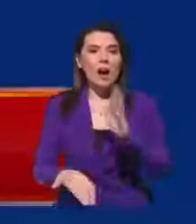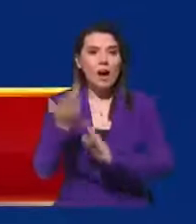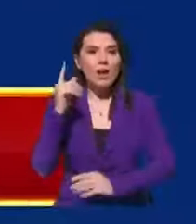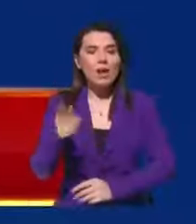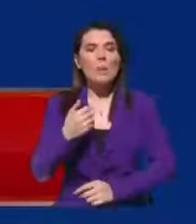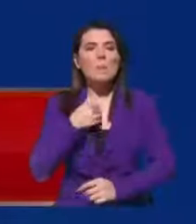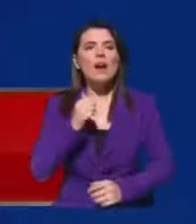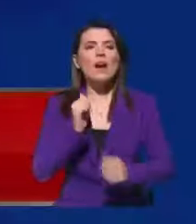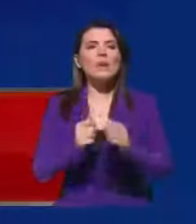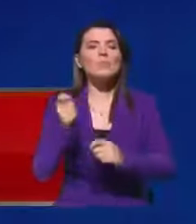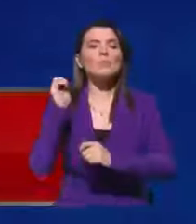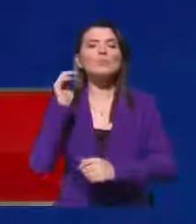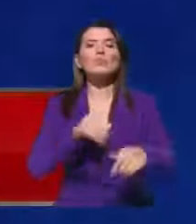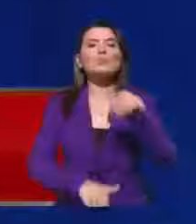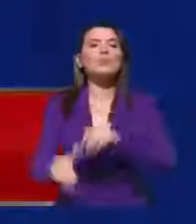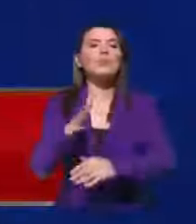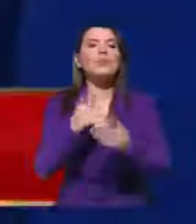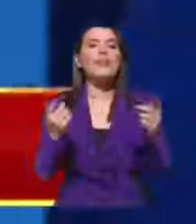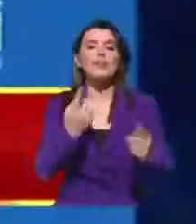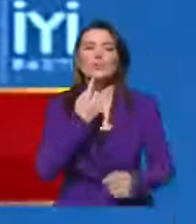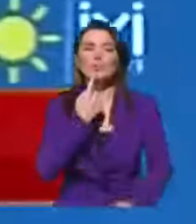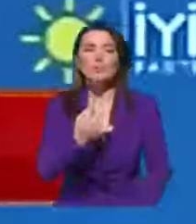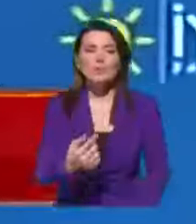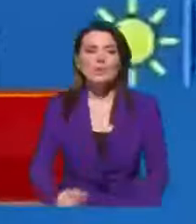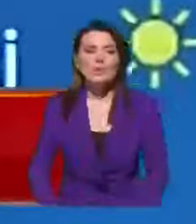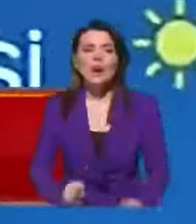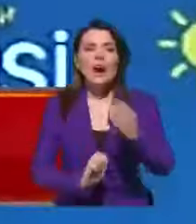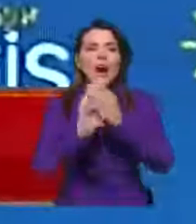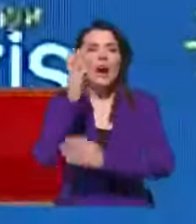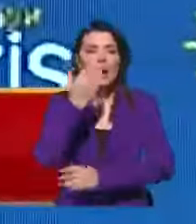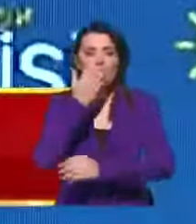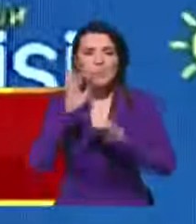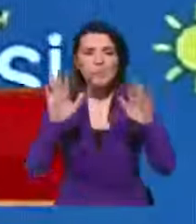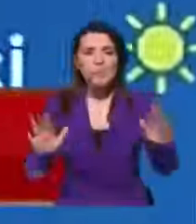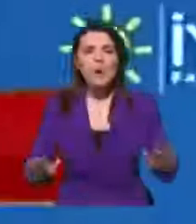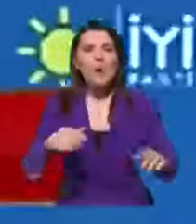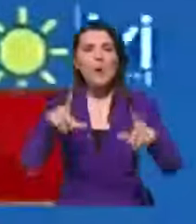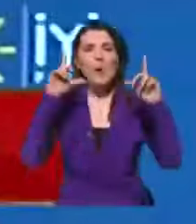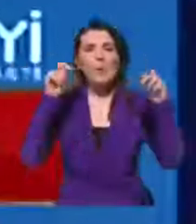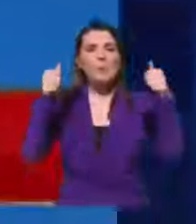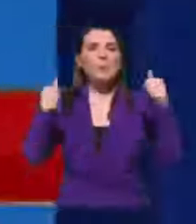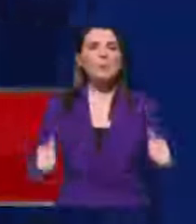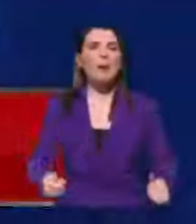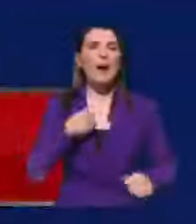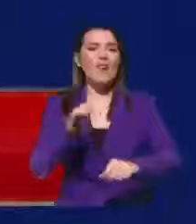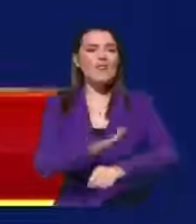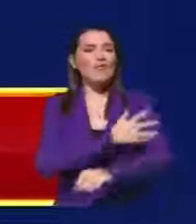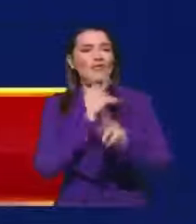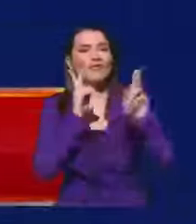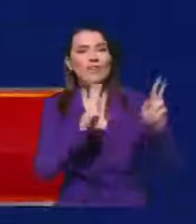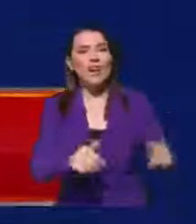billboard bulamamaktır. Nedir bu? Ağaca astığın posterinin Vali Bey